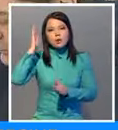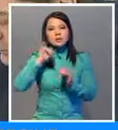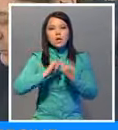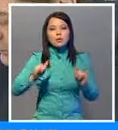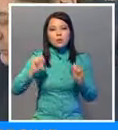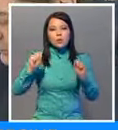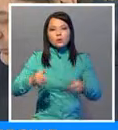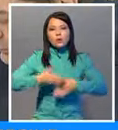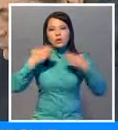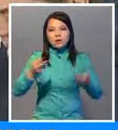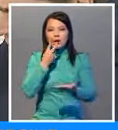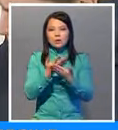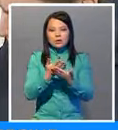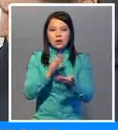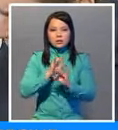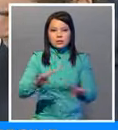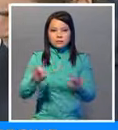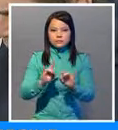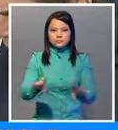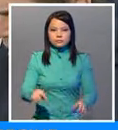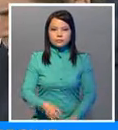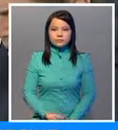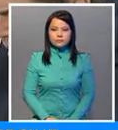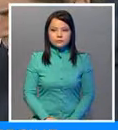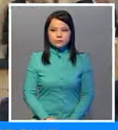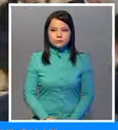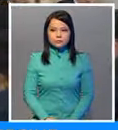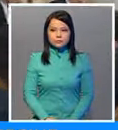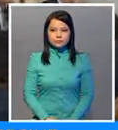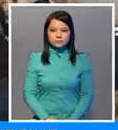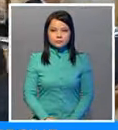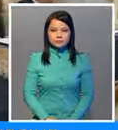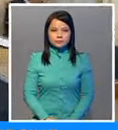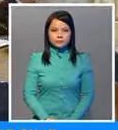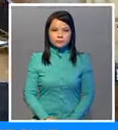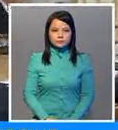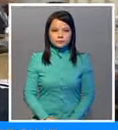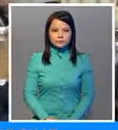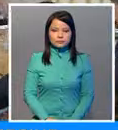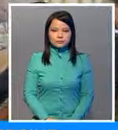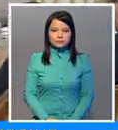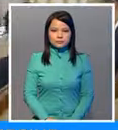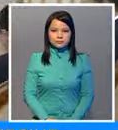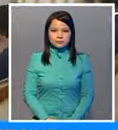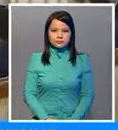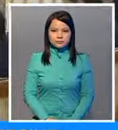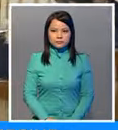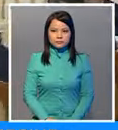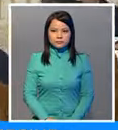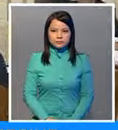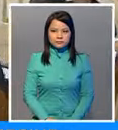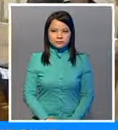даму үшін зор мүмкіндіктер беретінін айтты. Мы завершили переговоры с Европейским Союзом о углубленном